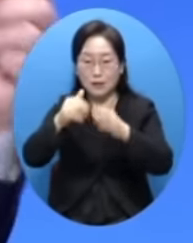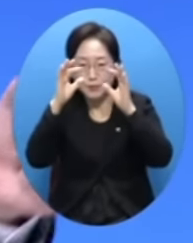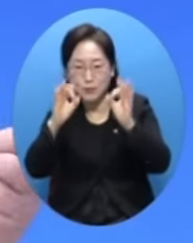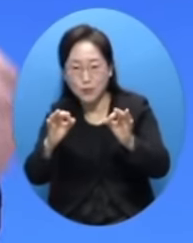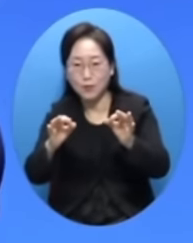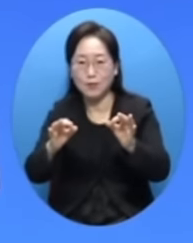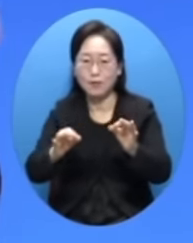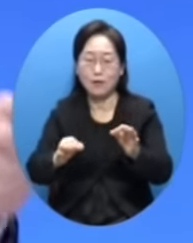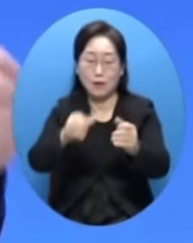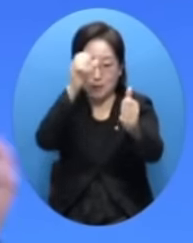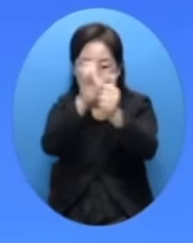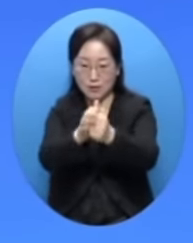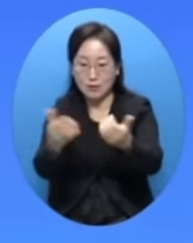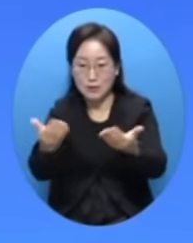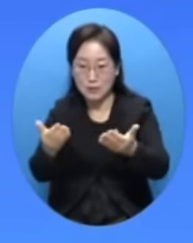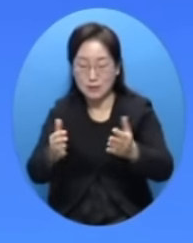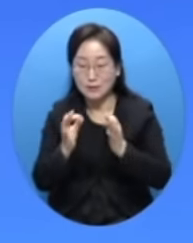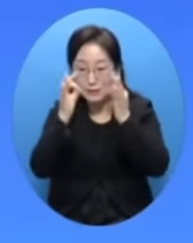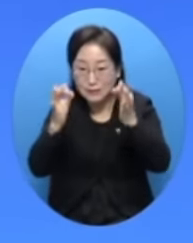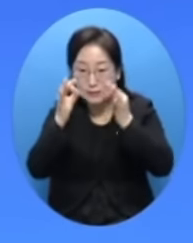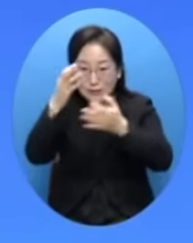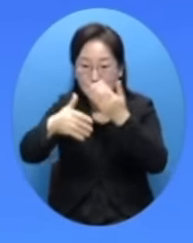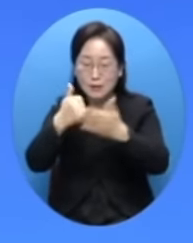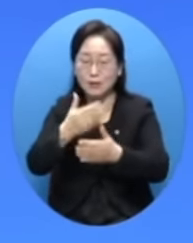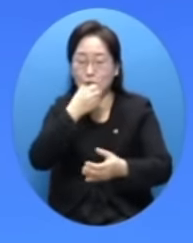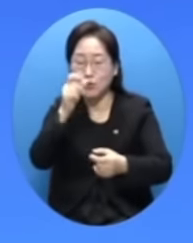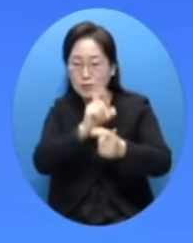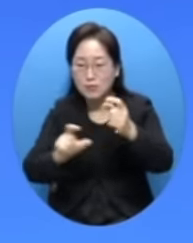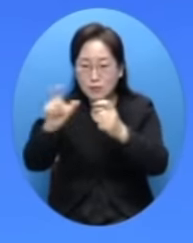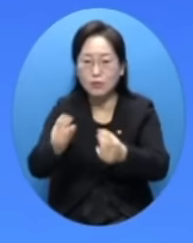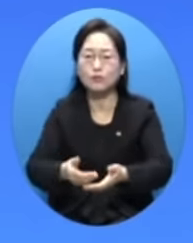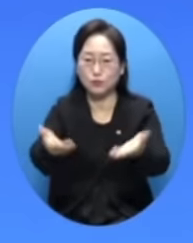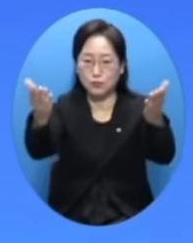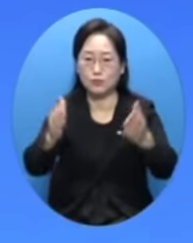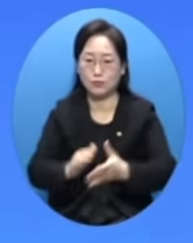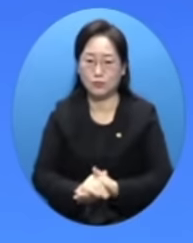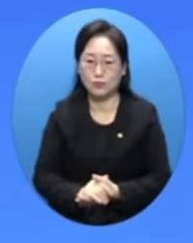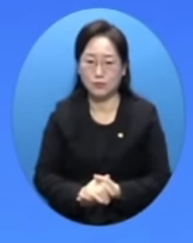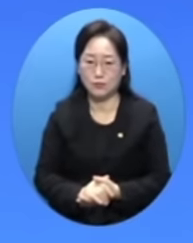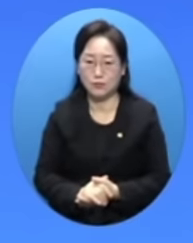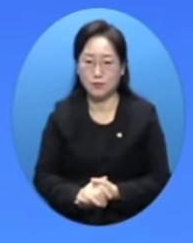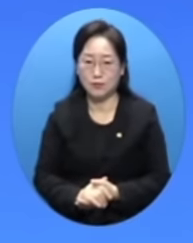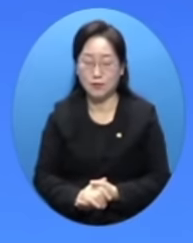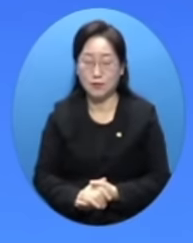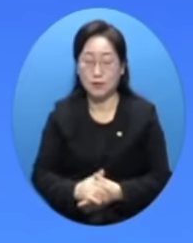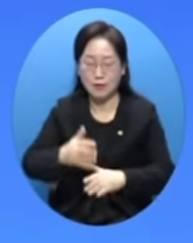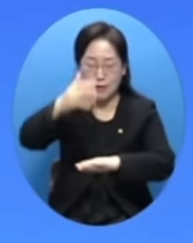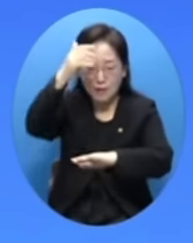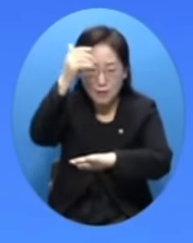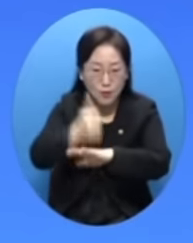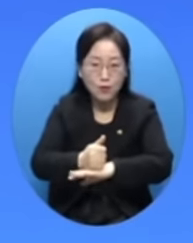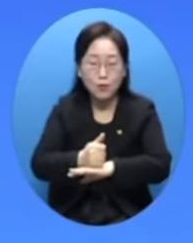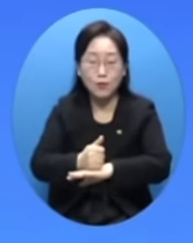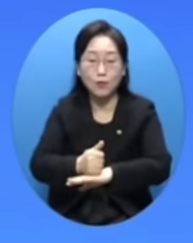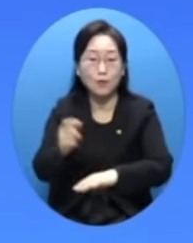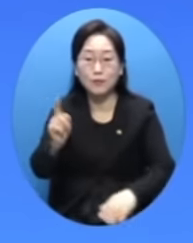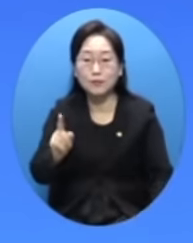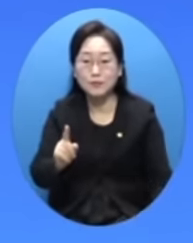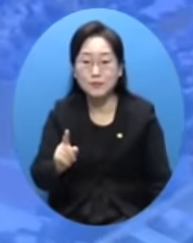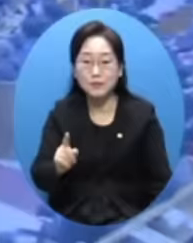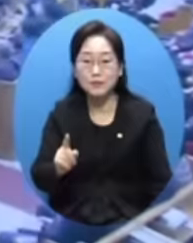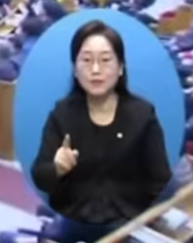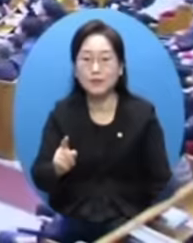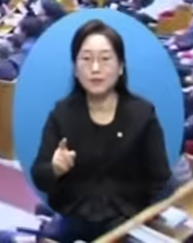막혀진 일에 최선을 다할 때 하나님께서 복의 복을 더하여 주시는 것입니다 아멘 그래서 결론적으로 주신 축복이 뭐